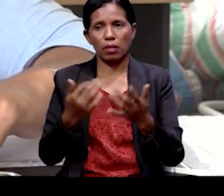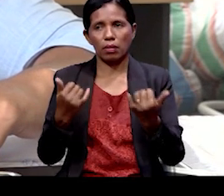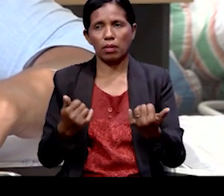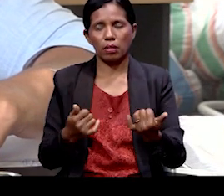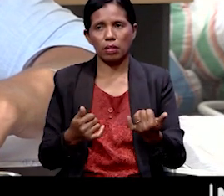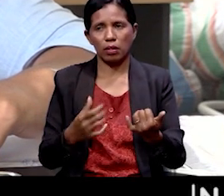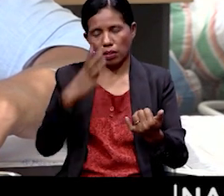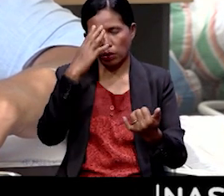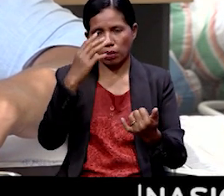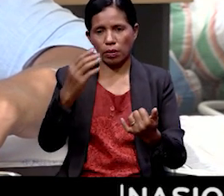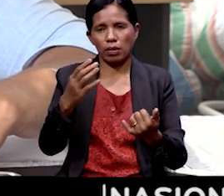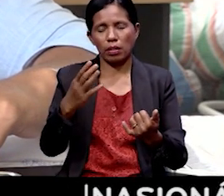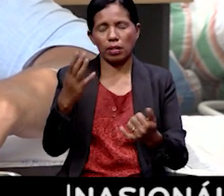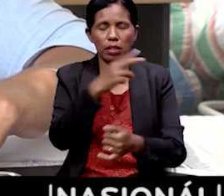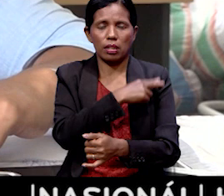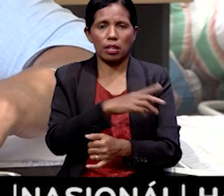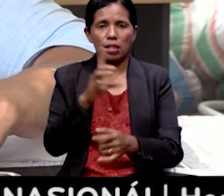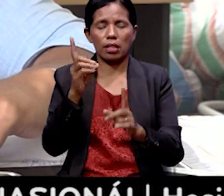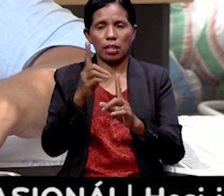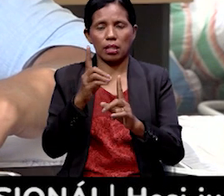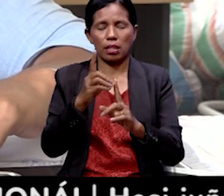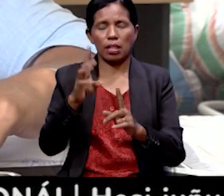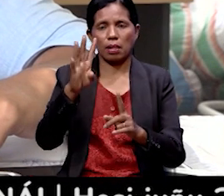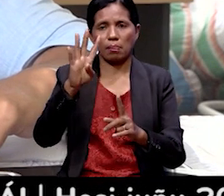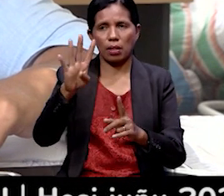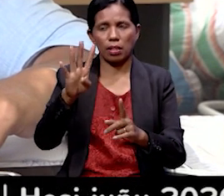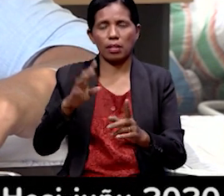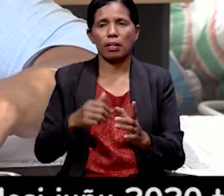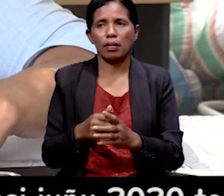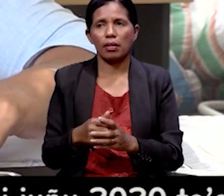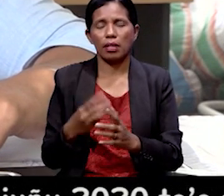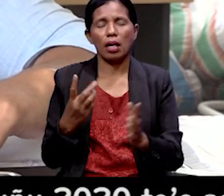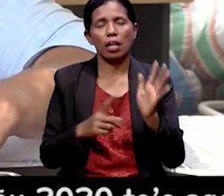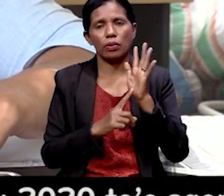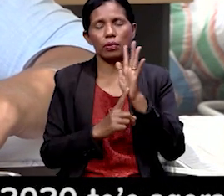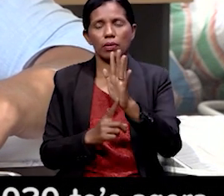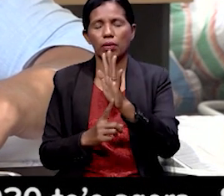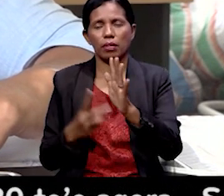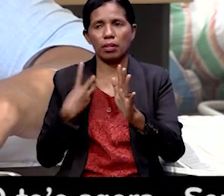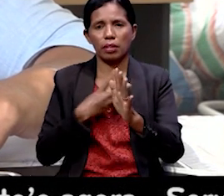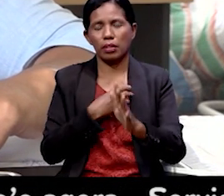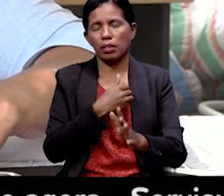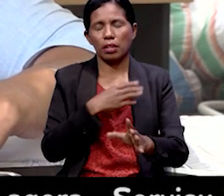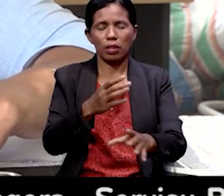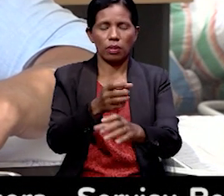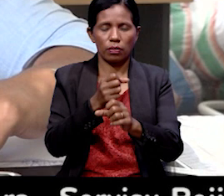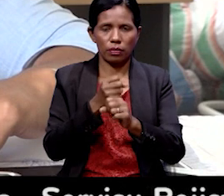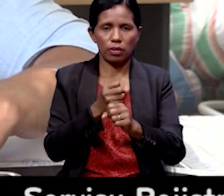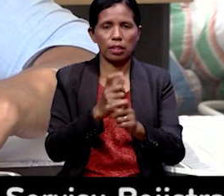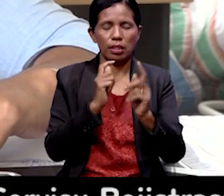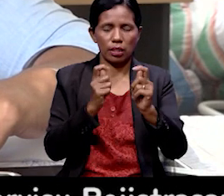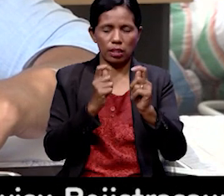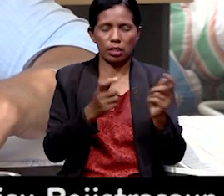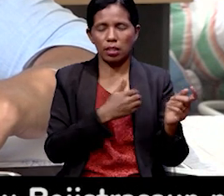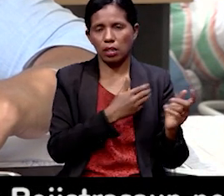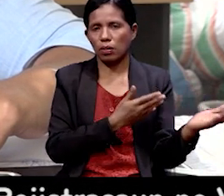baisa iha dia 14 mai leteng. Antama tatu du katak itu wah kita sida poti sampel rumah nebe telori sida keluar